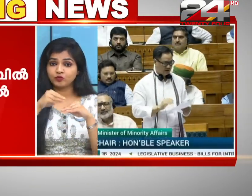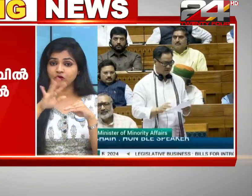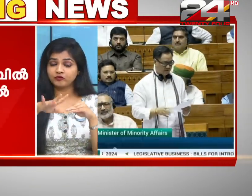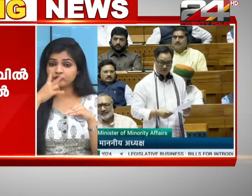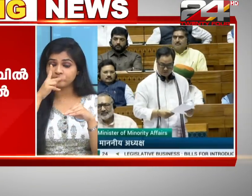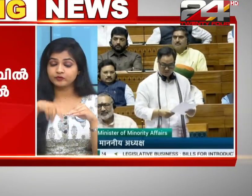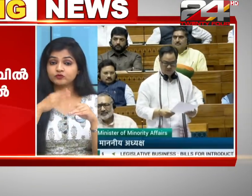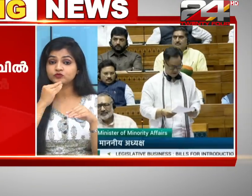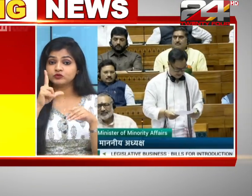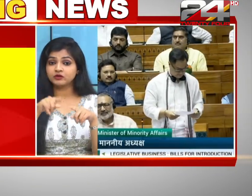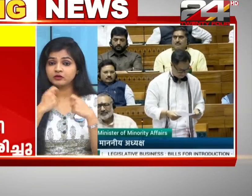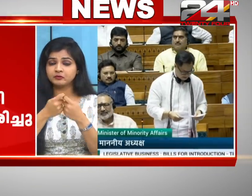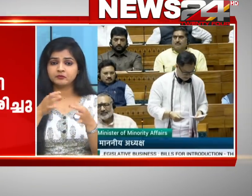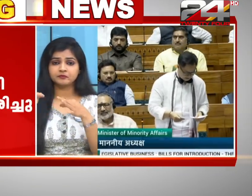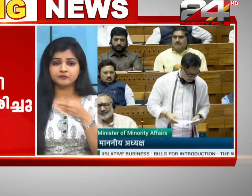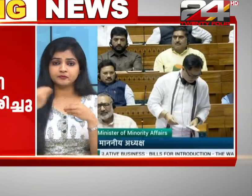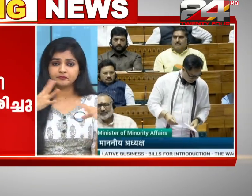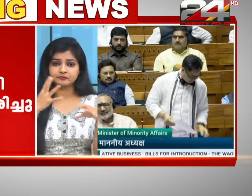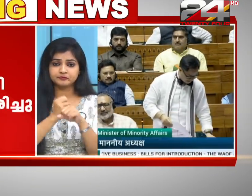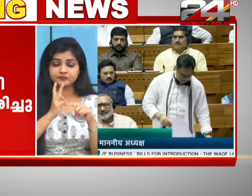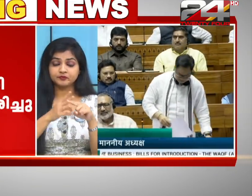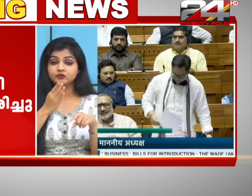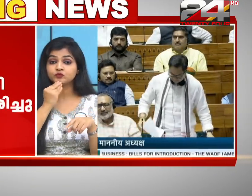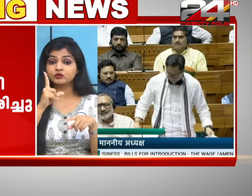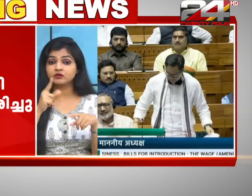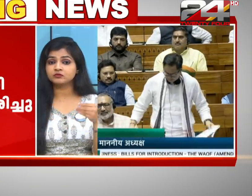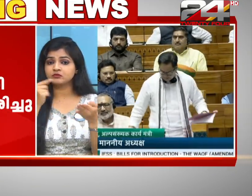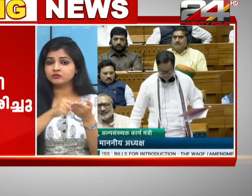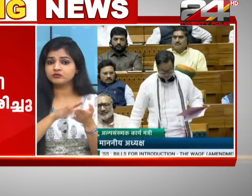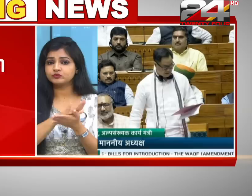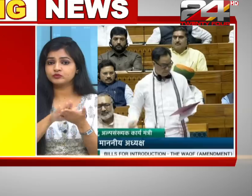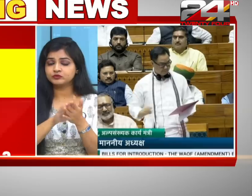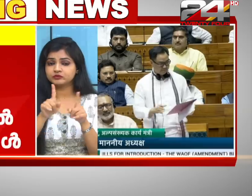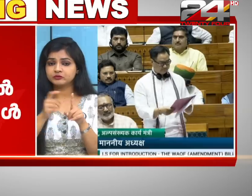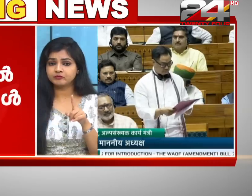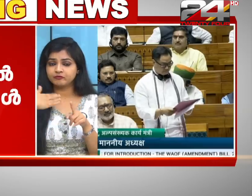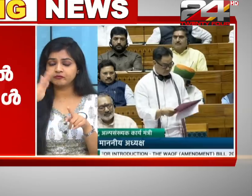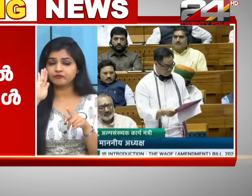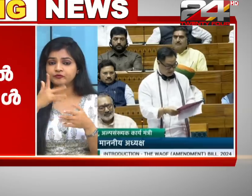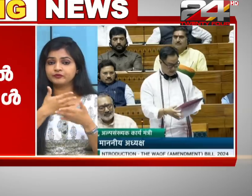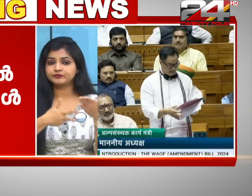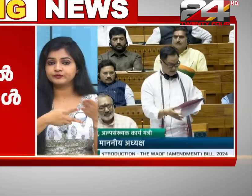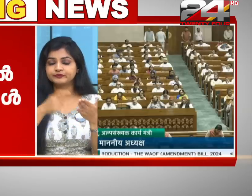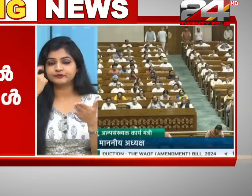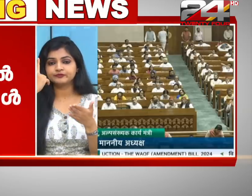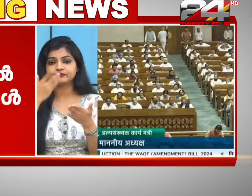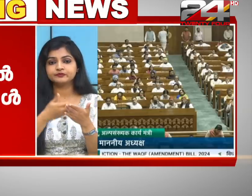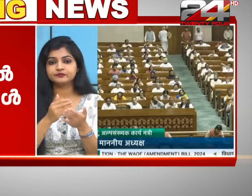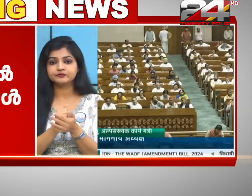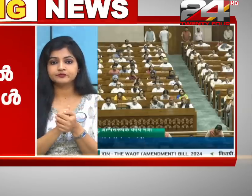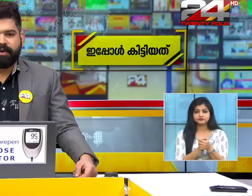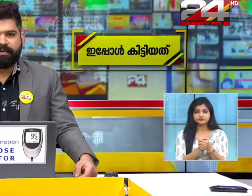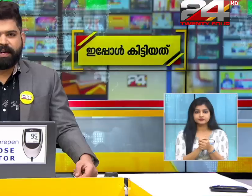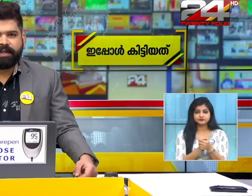ലീഗ് വ്യക്തമാക്കിയിട്ടില്ല. ഏതായാലും ലീഗിന് പ്രാതിനിധ്യം ഇല്ല എന്നുള്ളതാണ് ഇപ്പോൾ ഈ പുറത്തു വന്ന പട്ടികയിൽ നിന്ന് വ്യക്തമാകുന്നത്. ശരി, ആർ